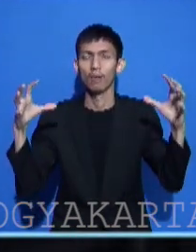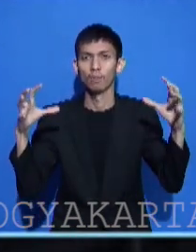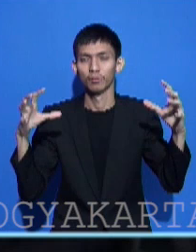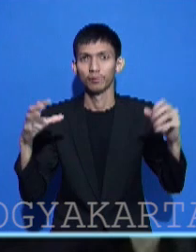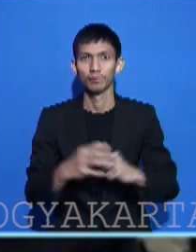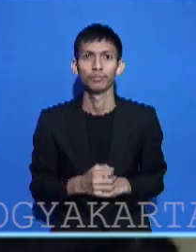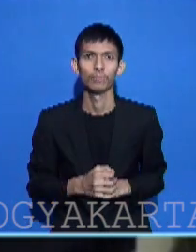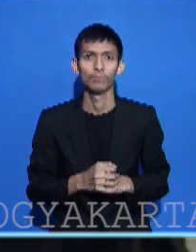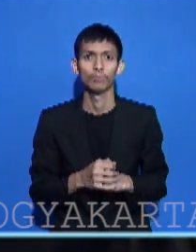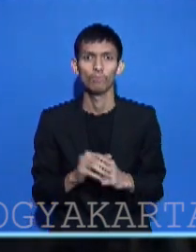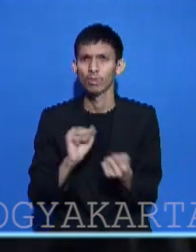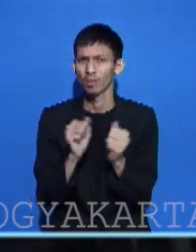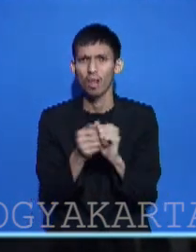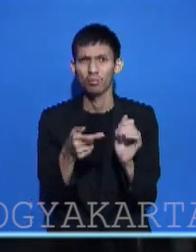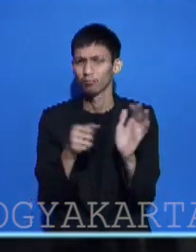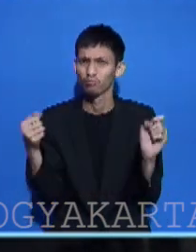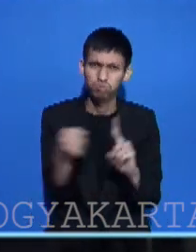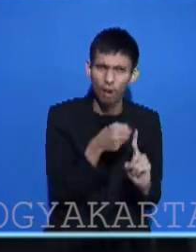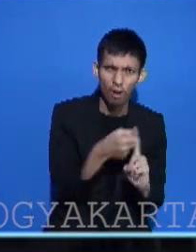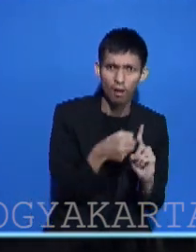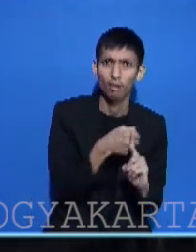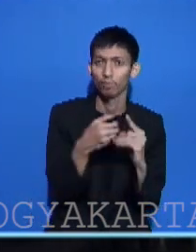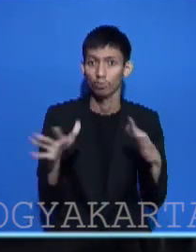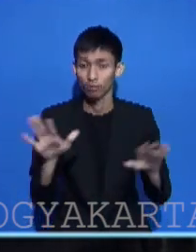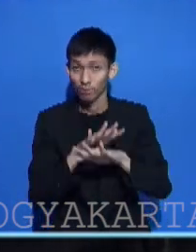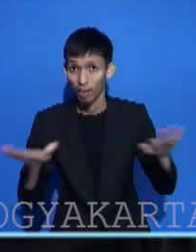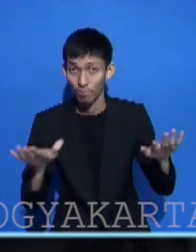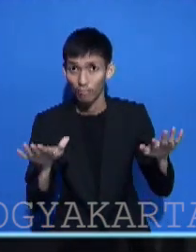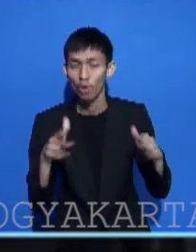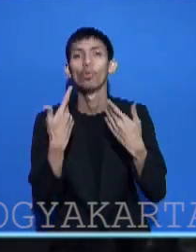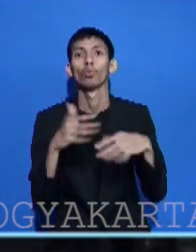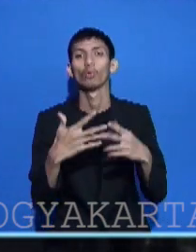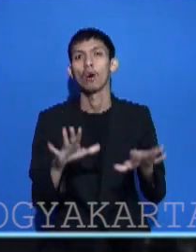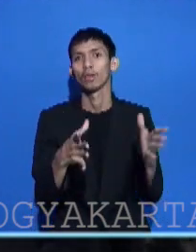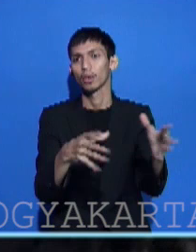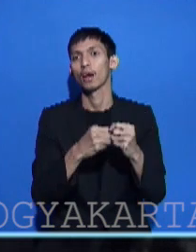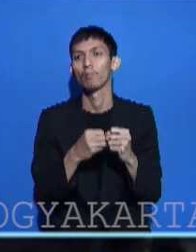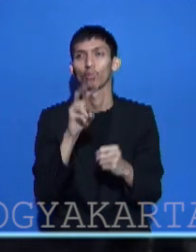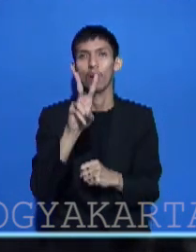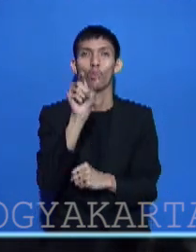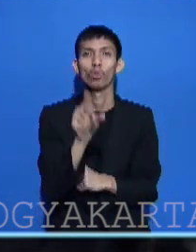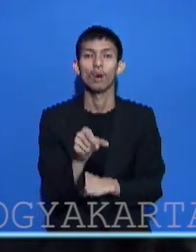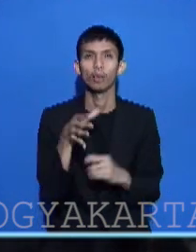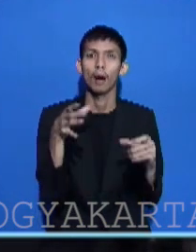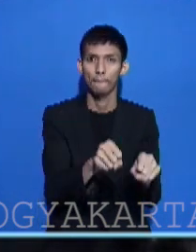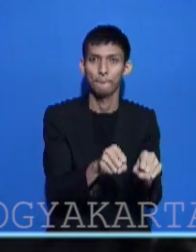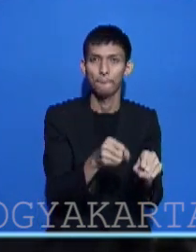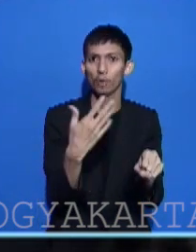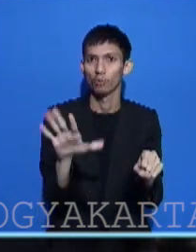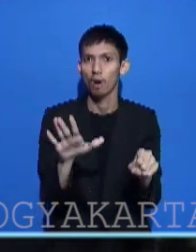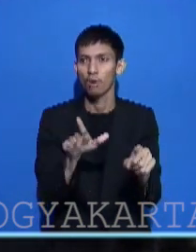yang penganiayaan di Bantul itu sebenarnya sudah selesai atau enggak? Sudah ditangkap tersangkanya. Sudah ditangkap 3 orang dan sudah